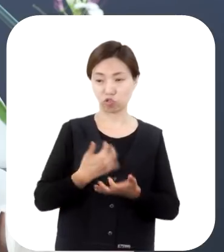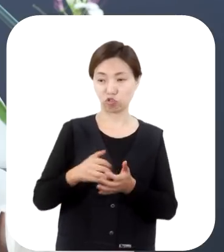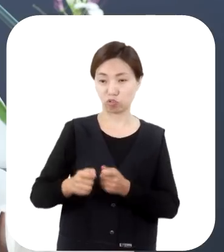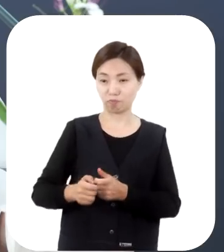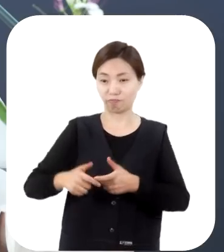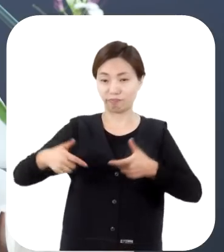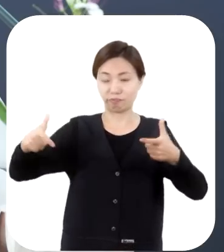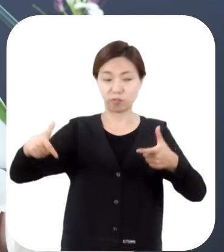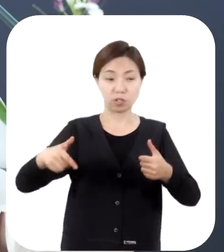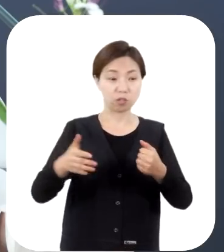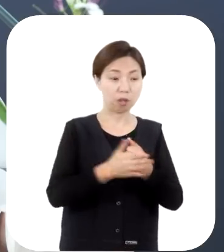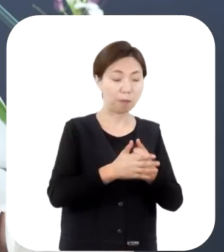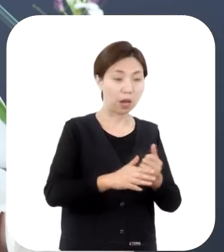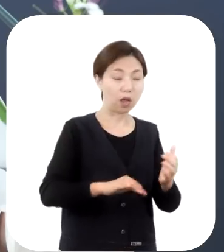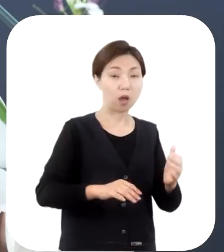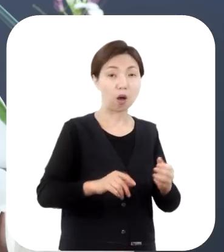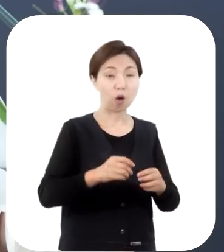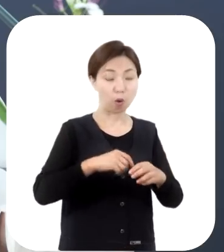유한 자원이 되는